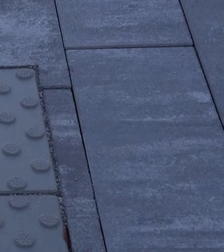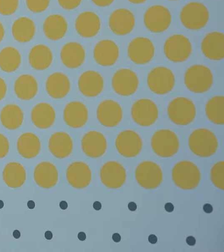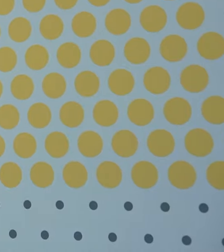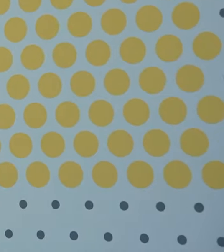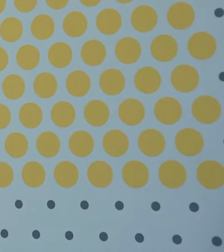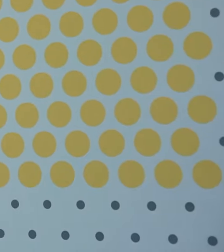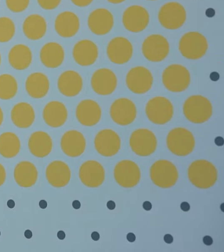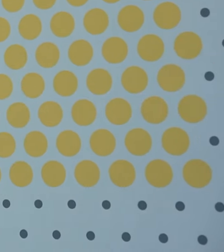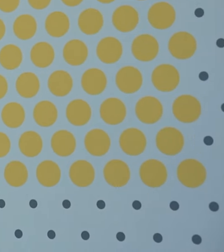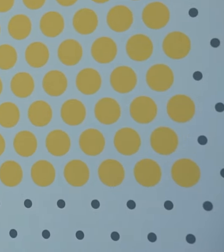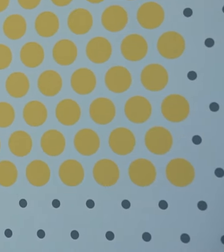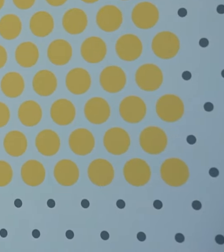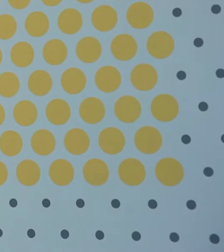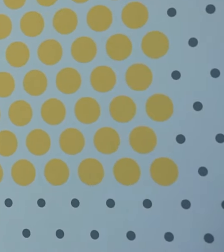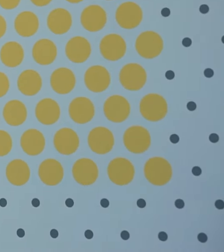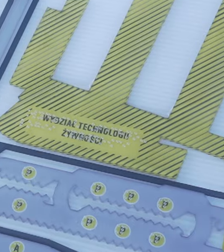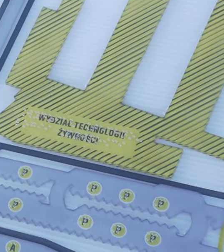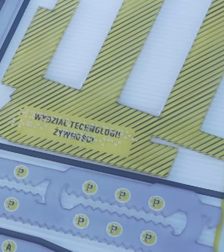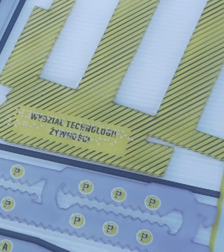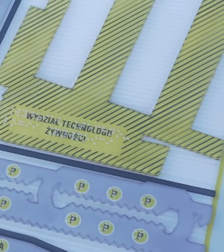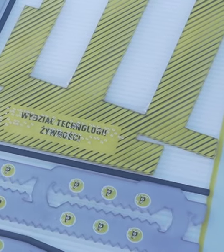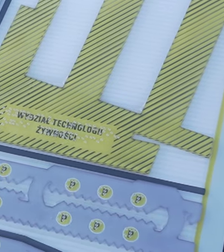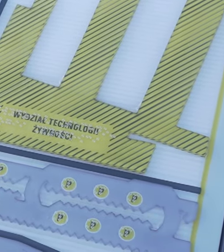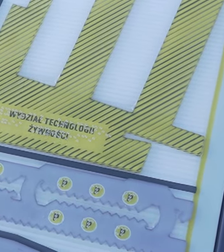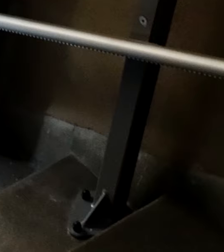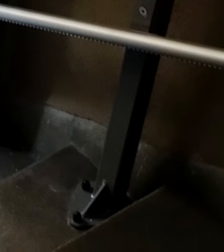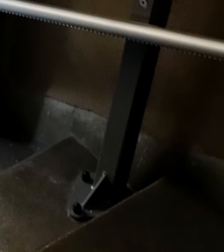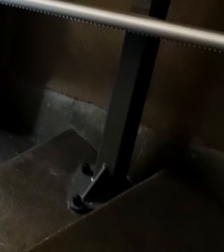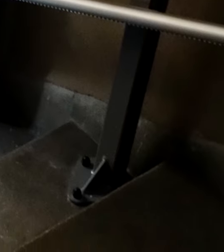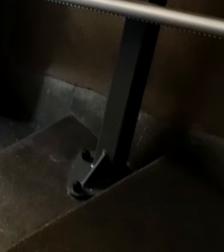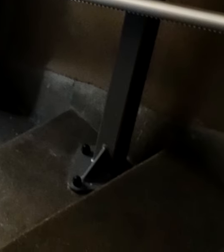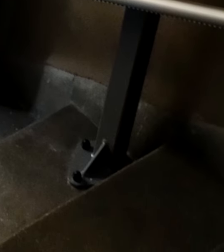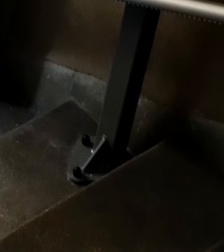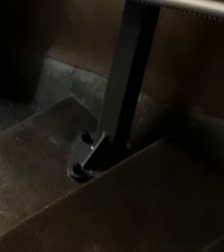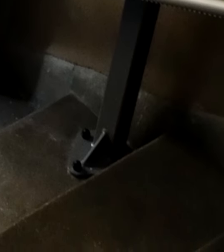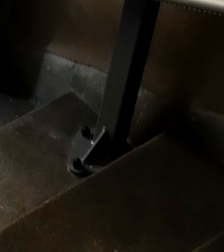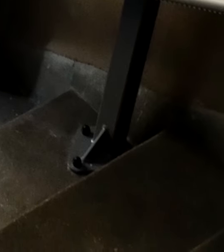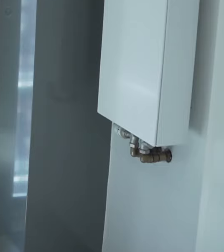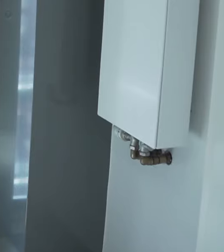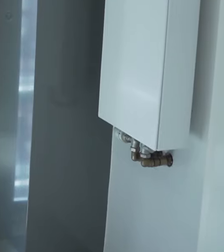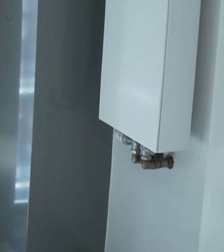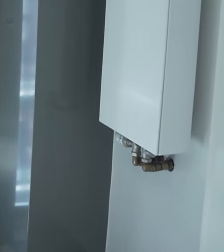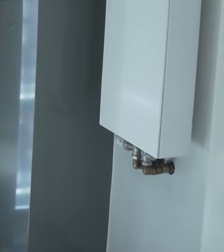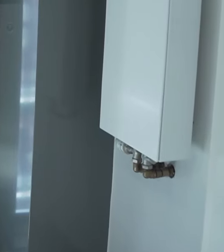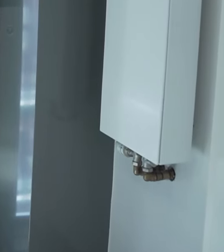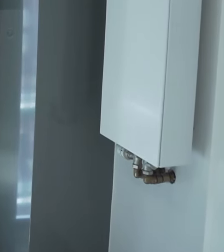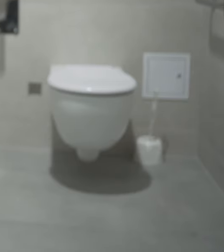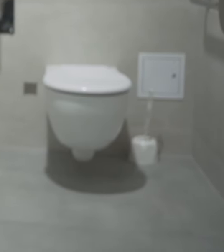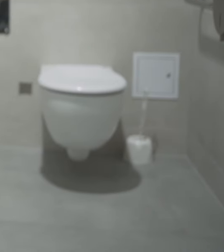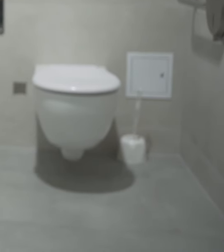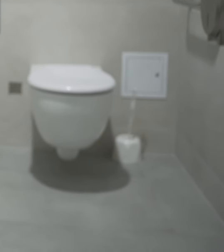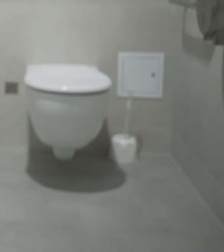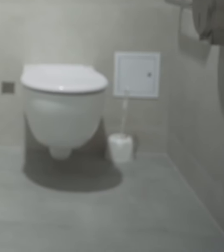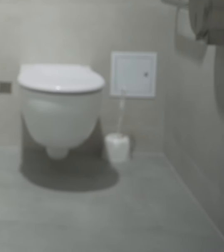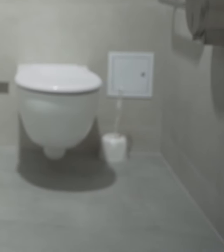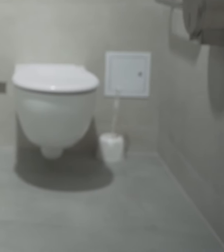wejścia, kontrastową kolorystykę ścian, tablice tyflograficzne, podjazdy w salach dydaktycznych, windy oraz dostępne toalety